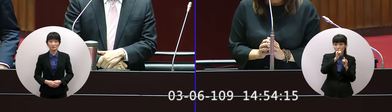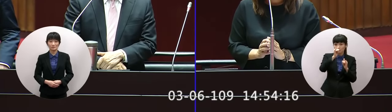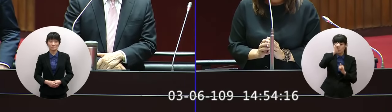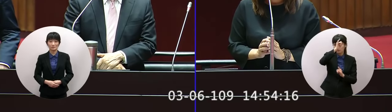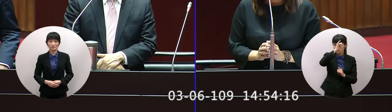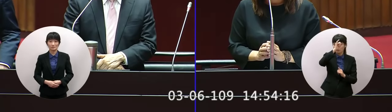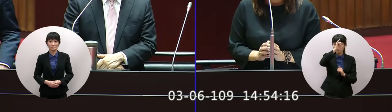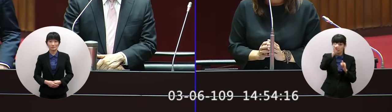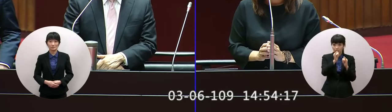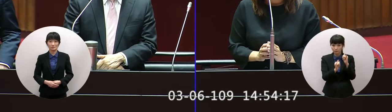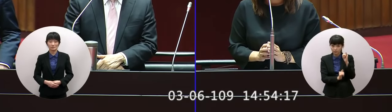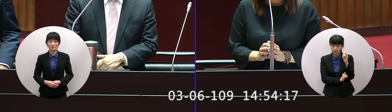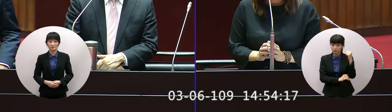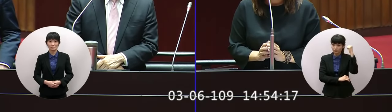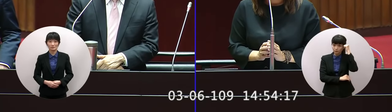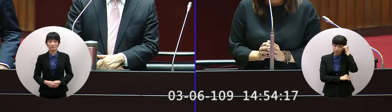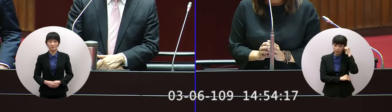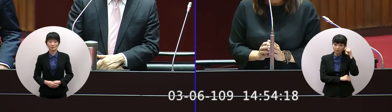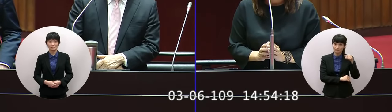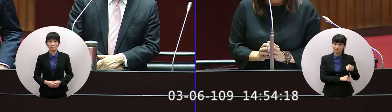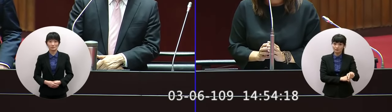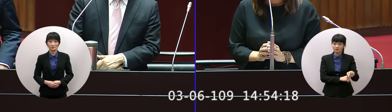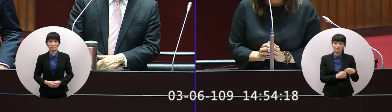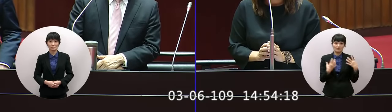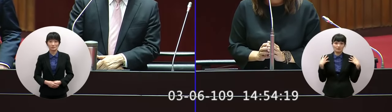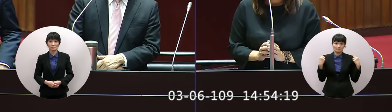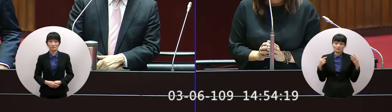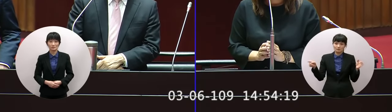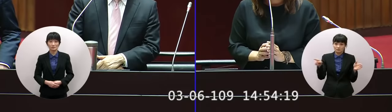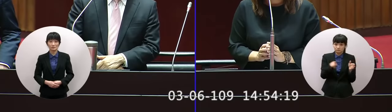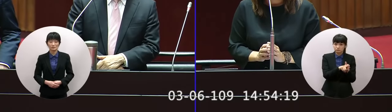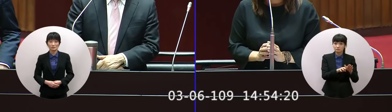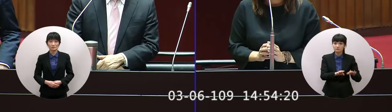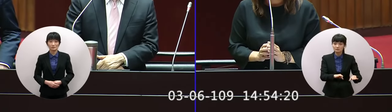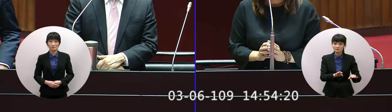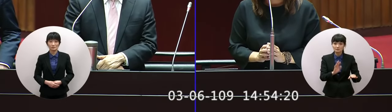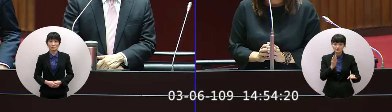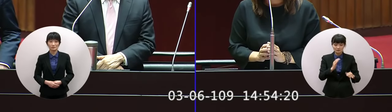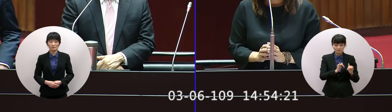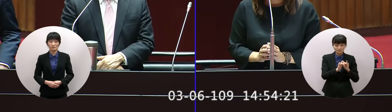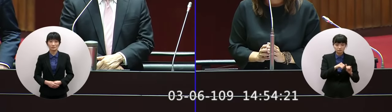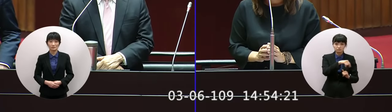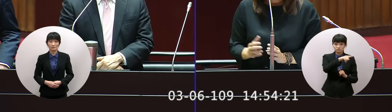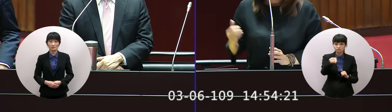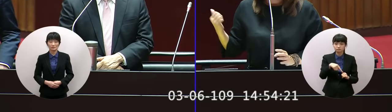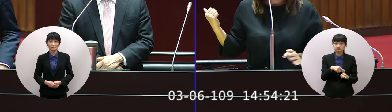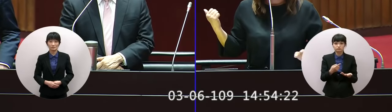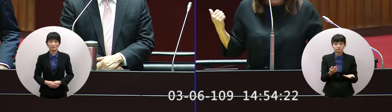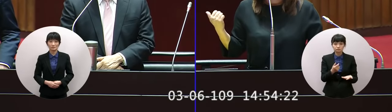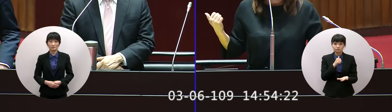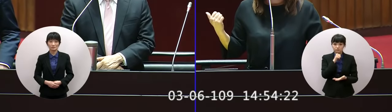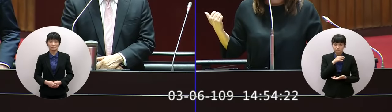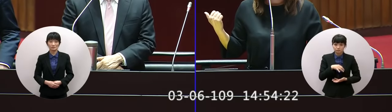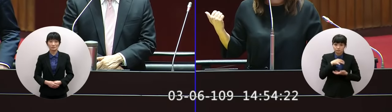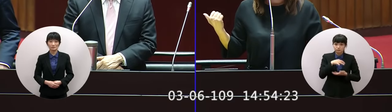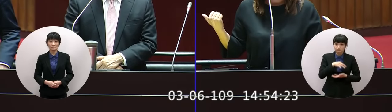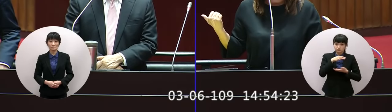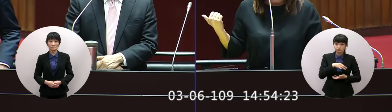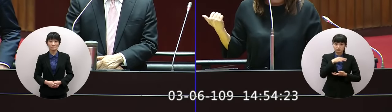每天、每年、每个月，其实都胆战心惊，不知道什么时候会没有地方住。